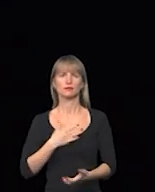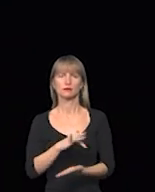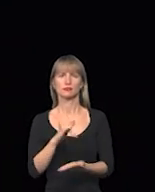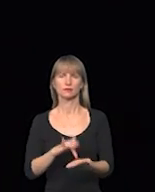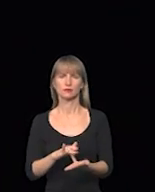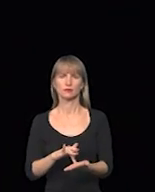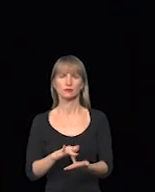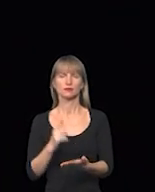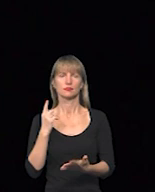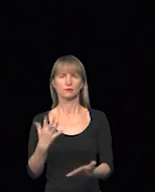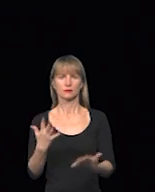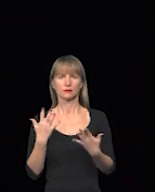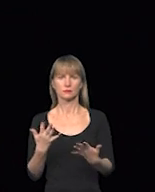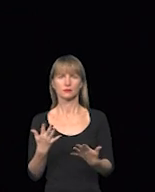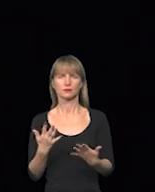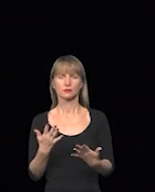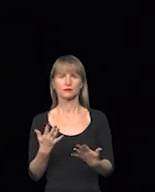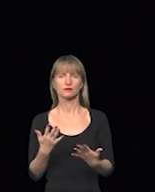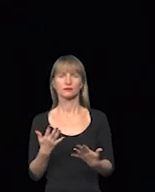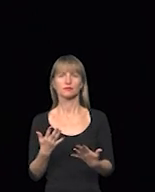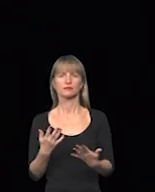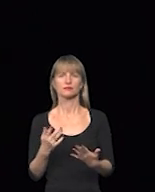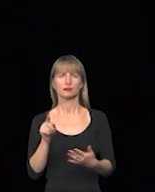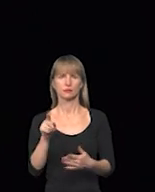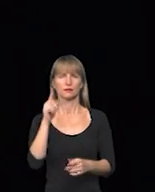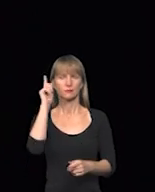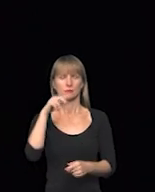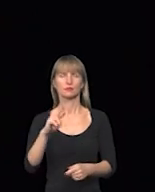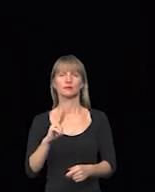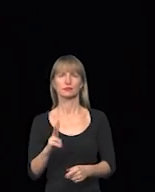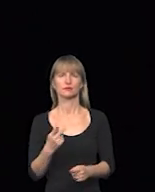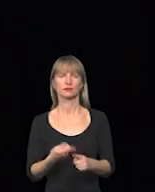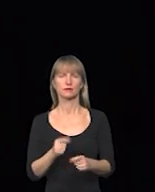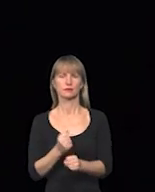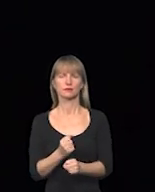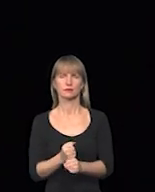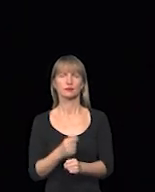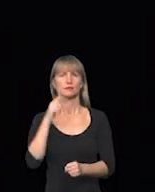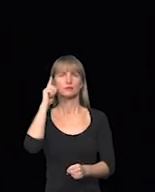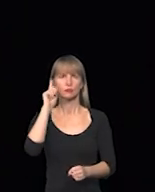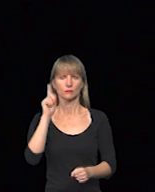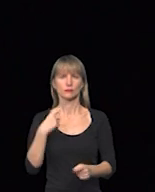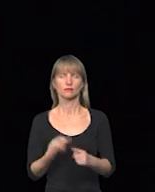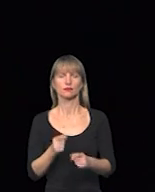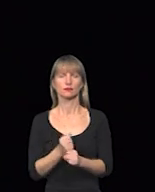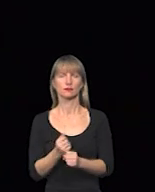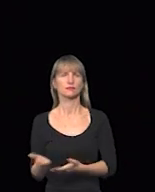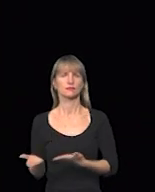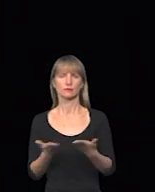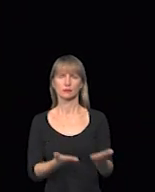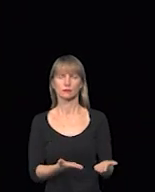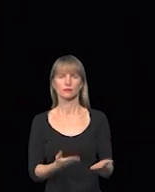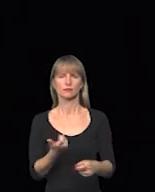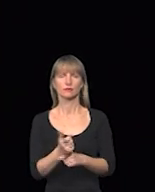місто яскравішим, вона знає, як це зробити, вміє це робити. Запрошуйте.